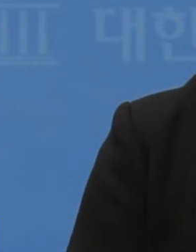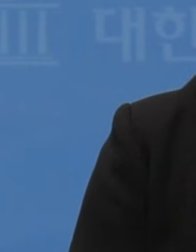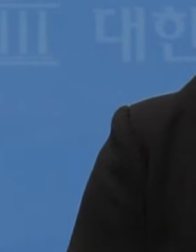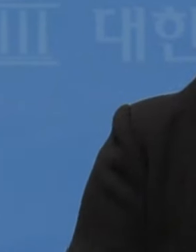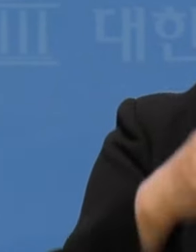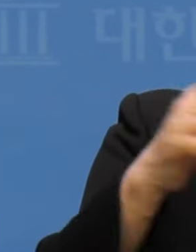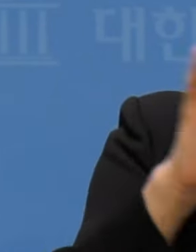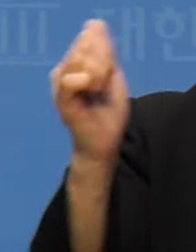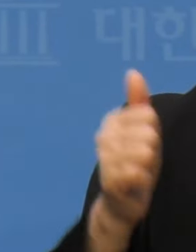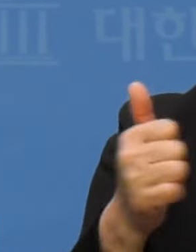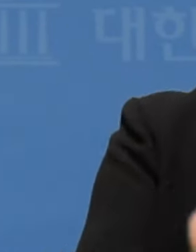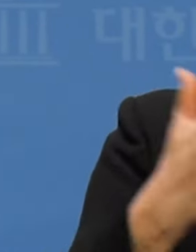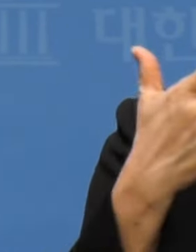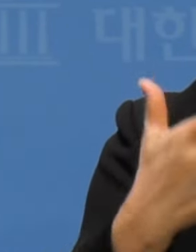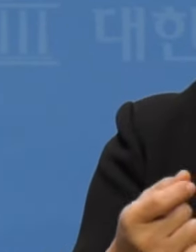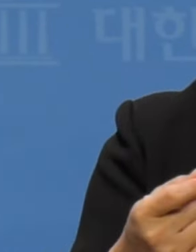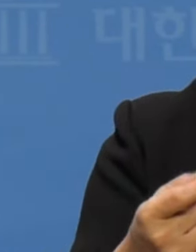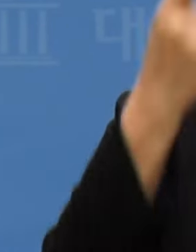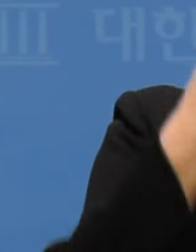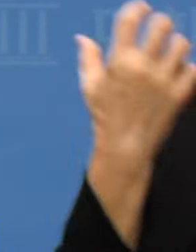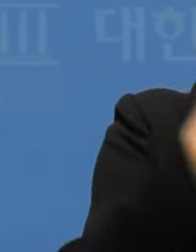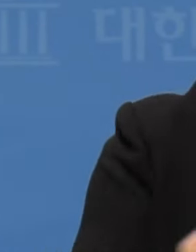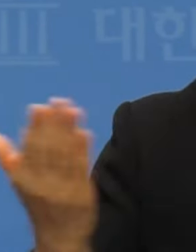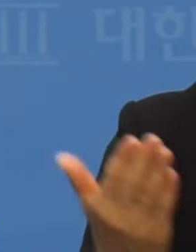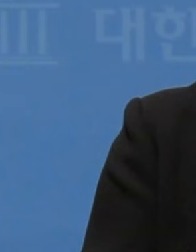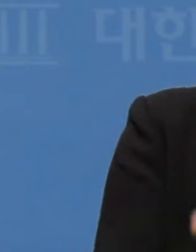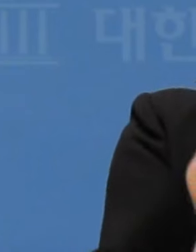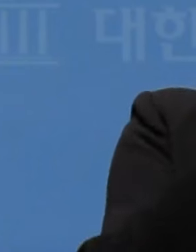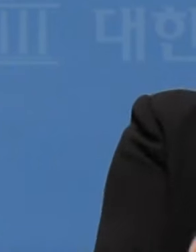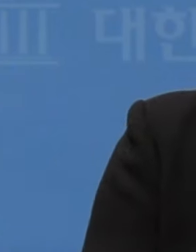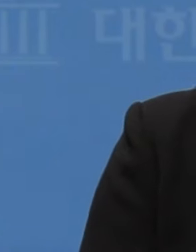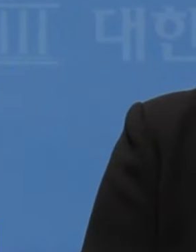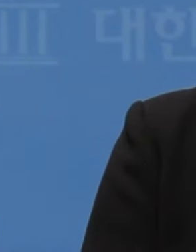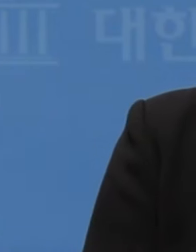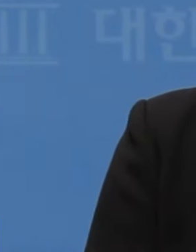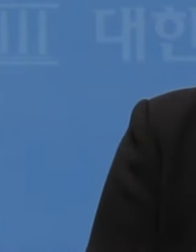22대 국회에서는 똑같은 비극이 반복되어서는 안 됩니다.